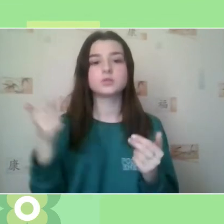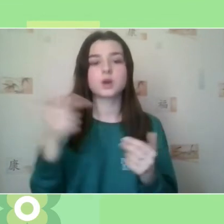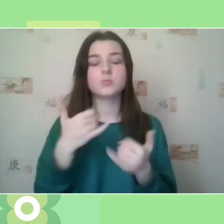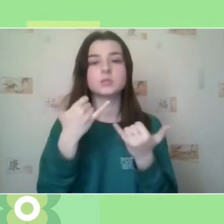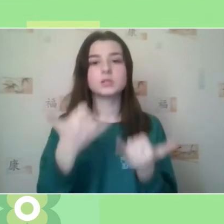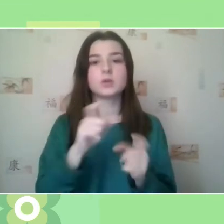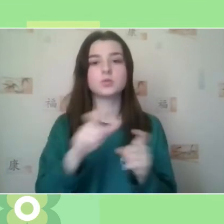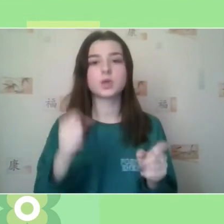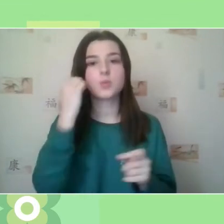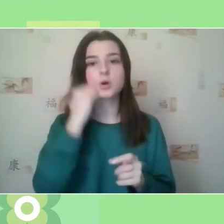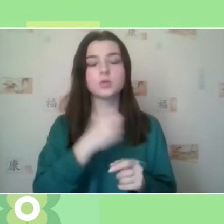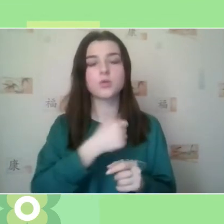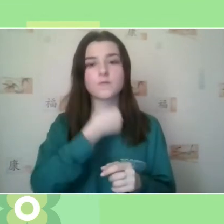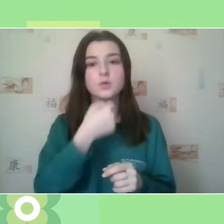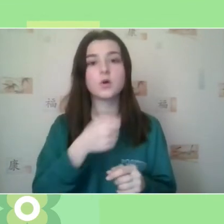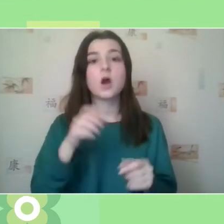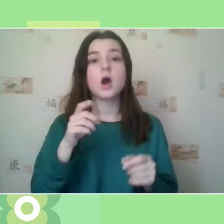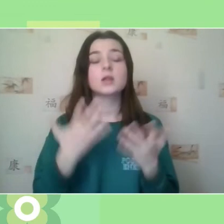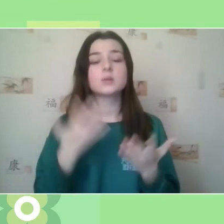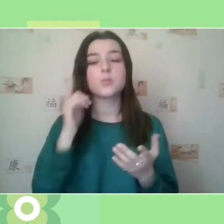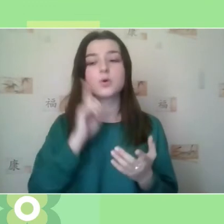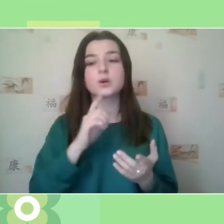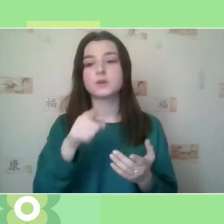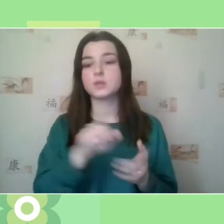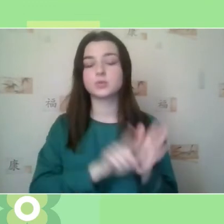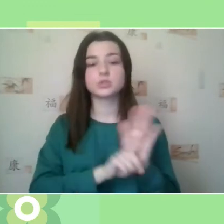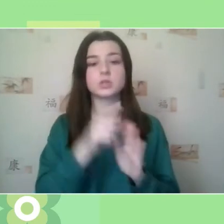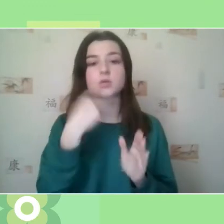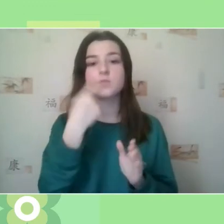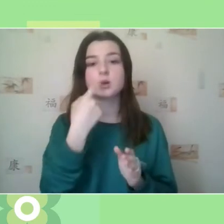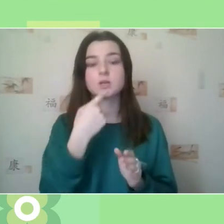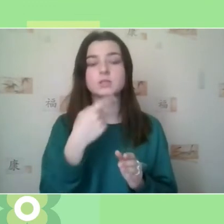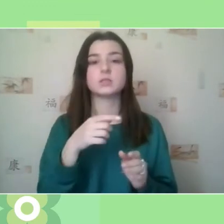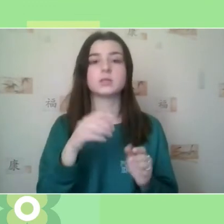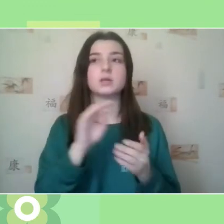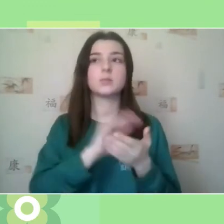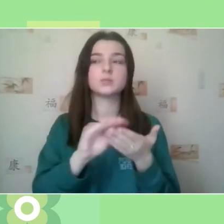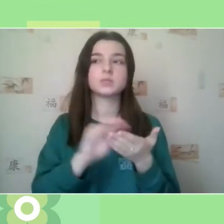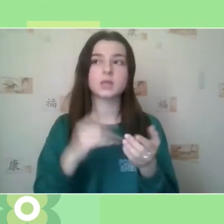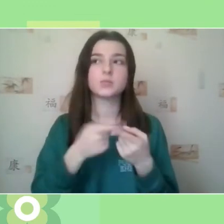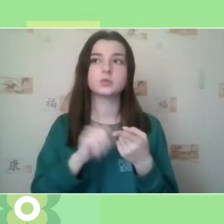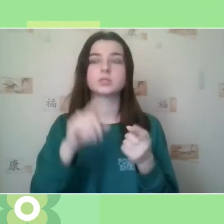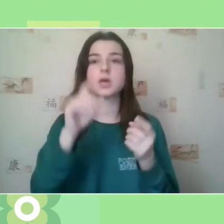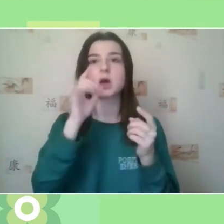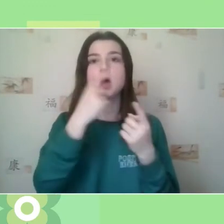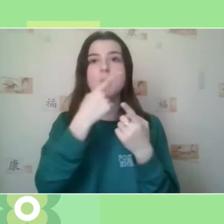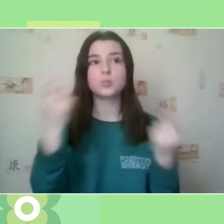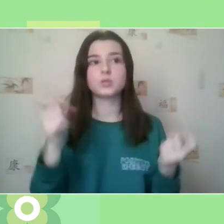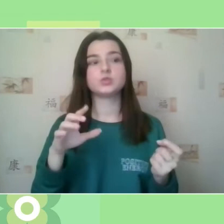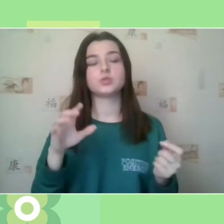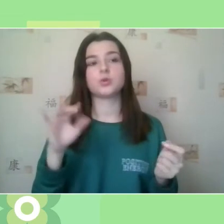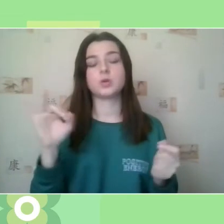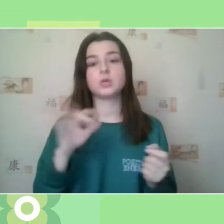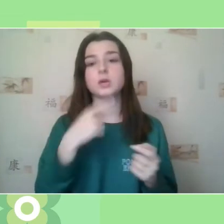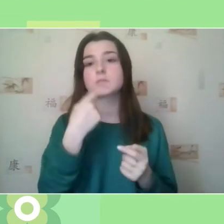віку. Але поки ви не почнете це говорити публічно, писати про це, наголошувати, говорити на